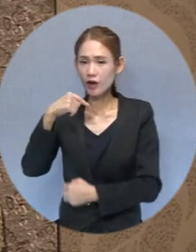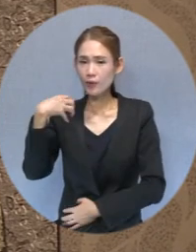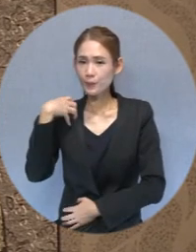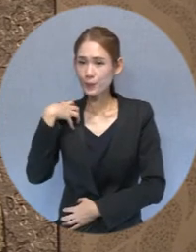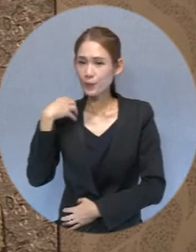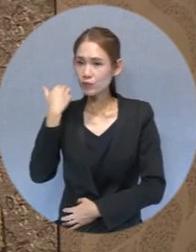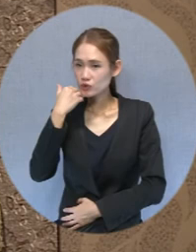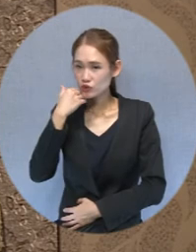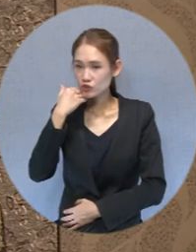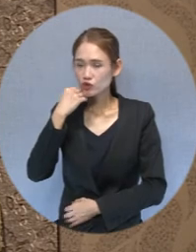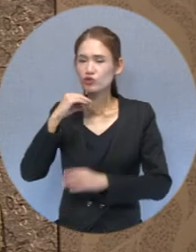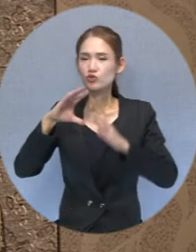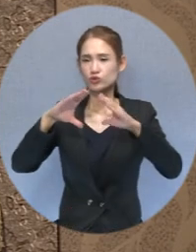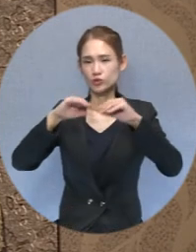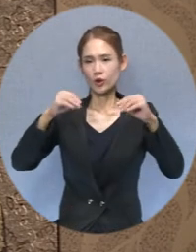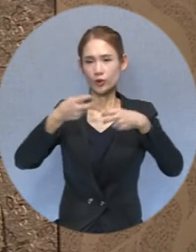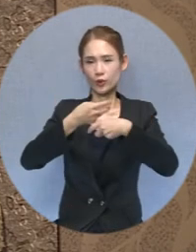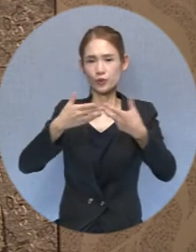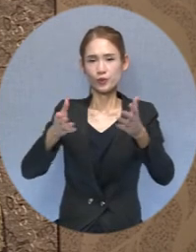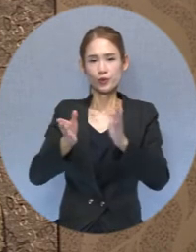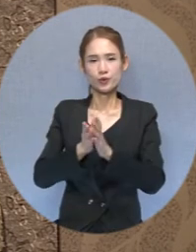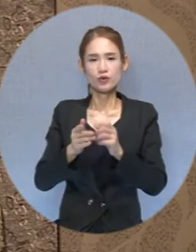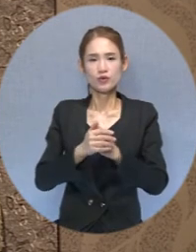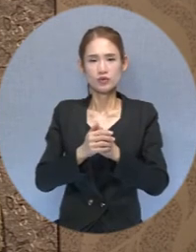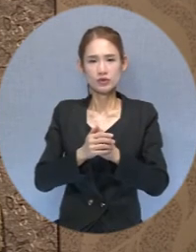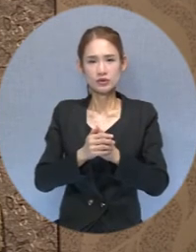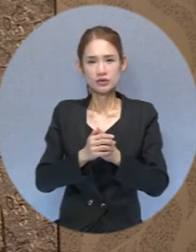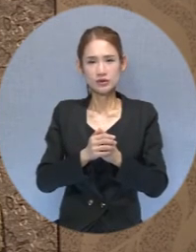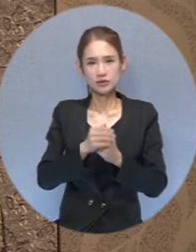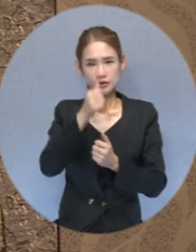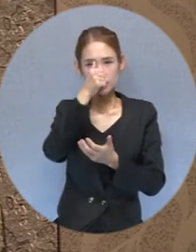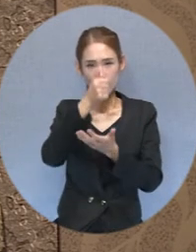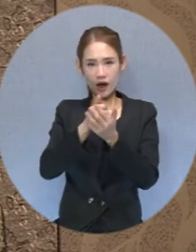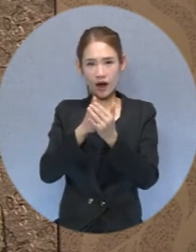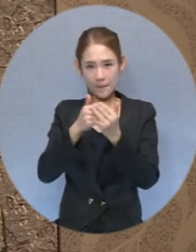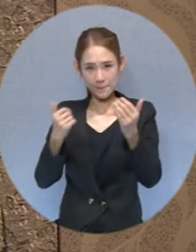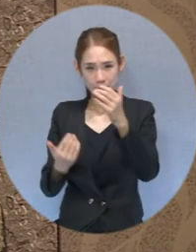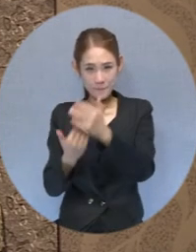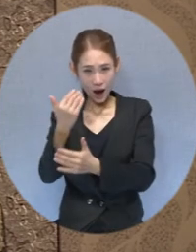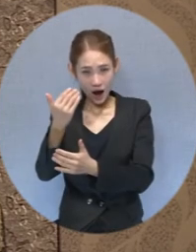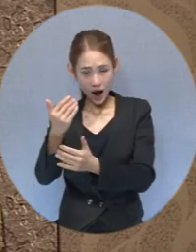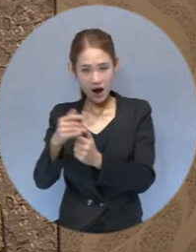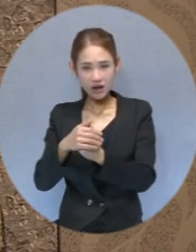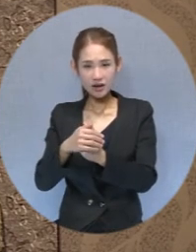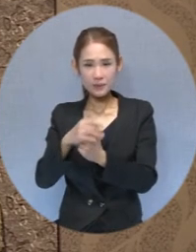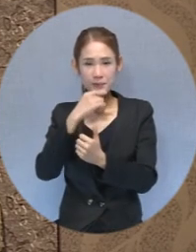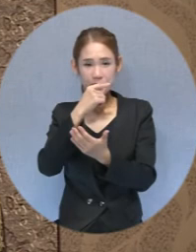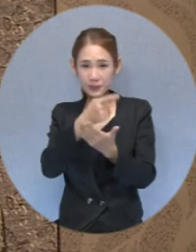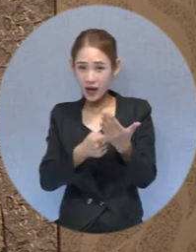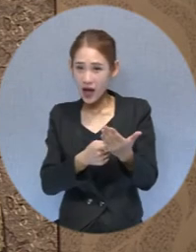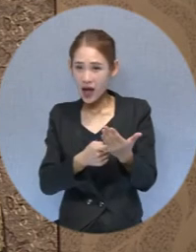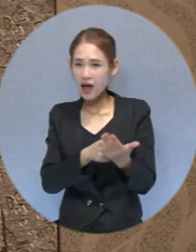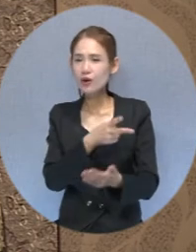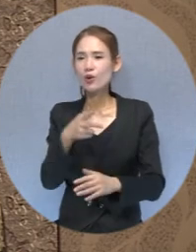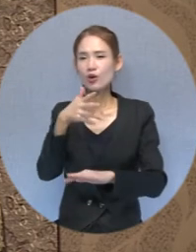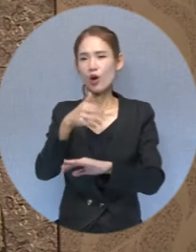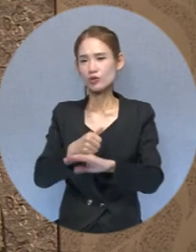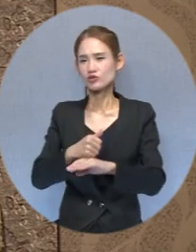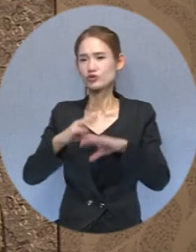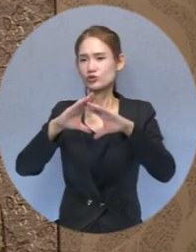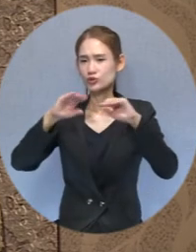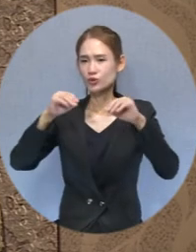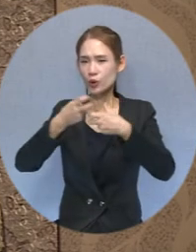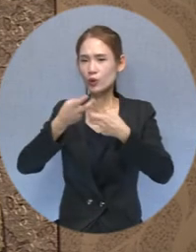쪽이 국토교통부잖아요. 네. 가해를 일으키는 곳이 국토교통부거든요. 그러면서 피해까지 또 국토교통부가 해요.